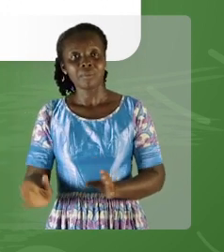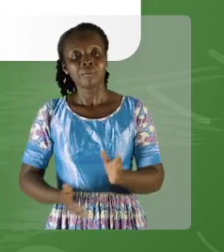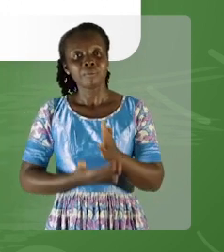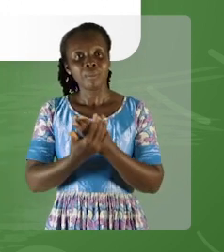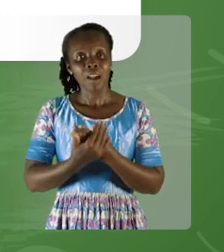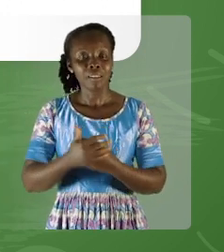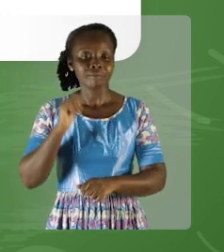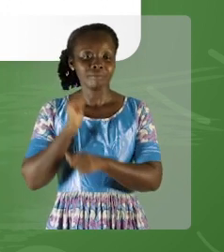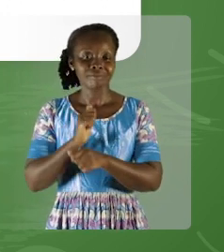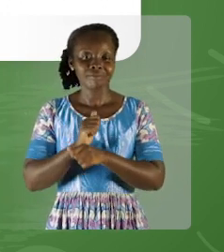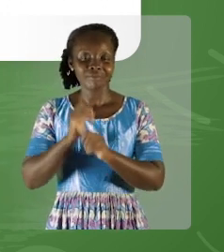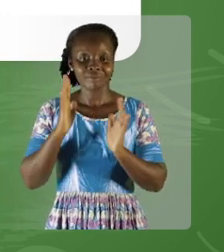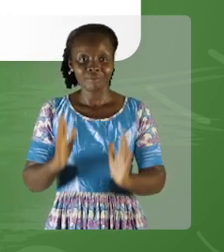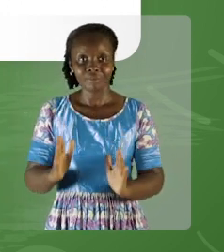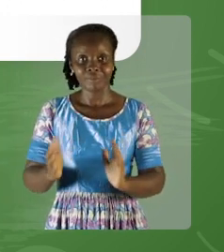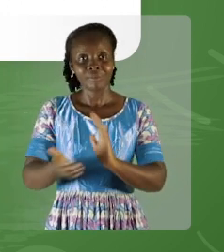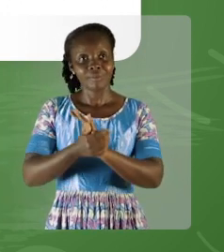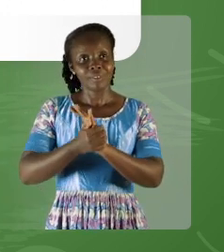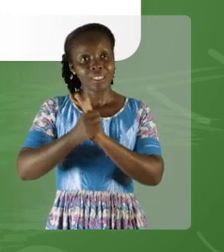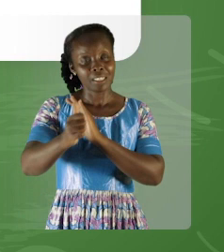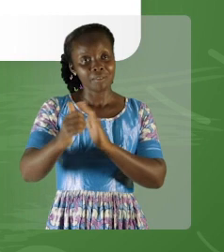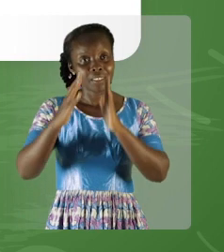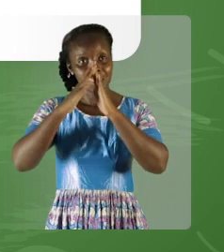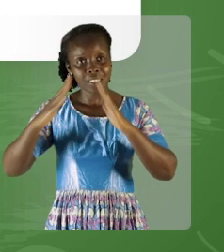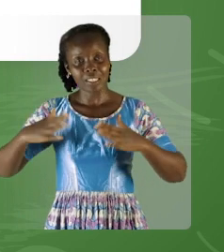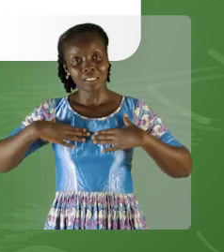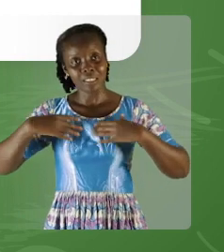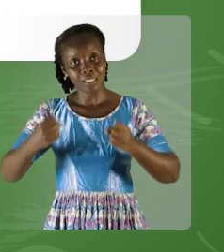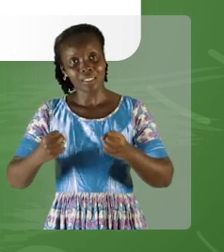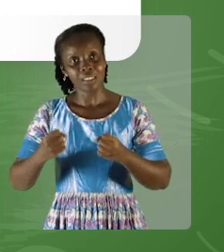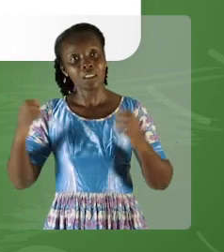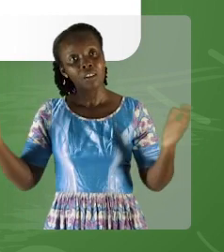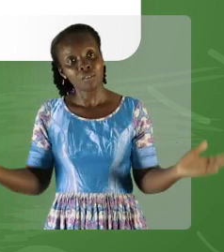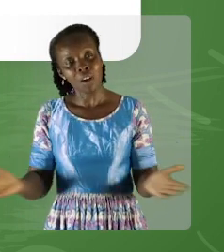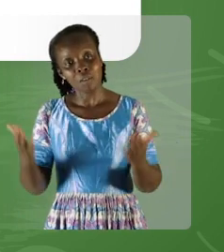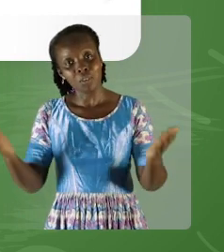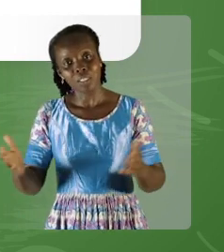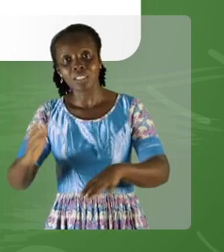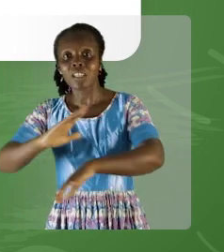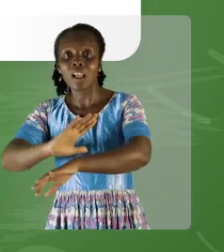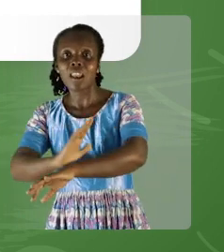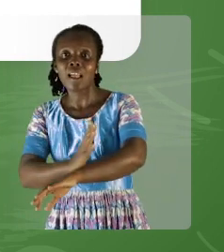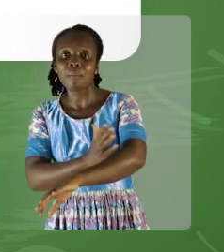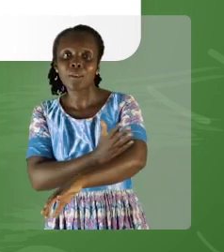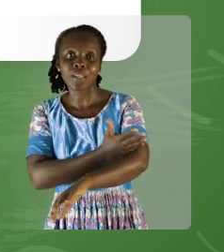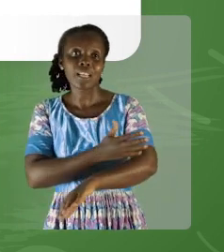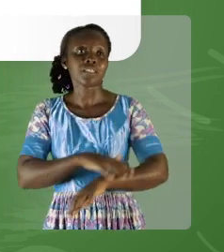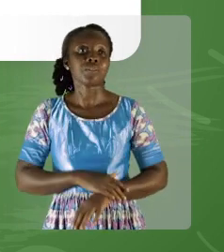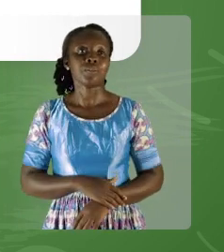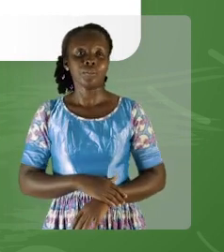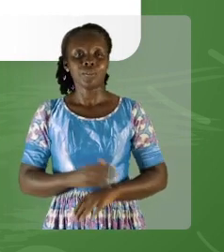sensibilisation menées par le personnel qualifié des centres de santé